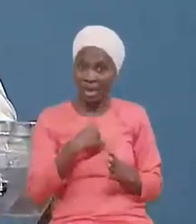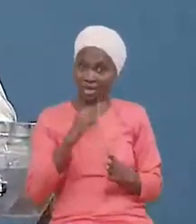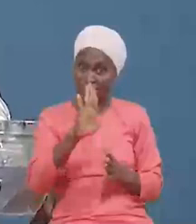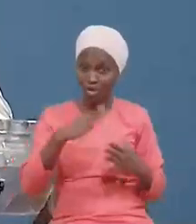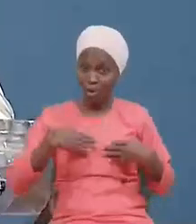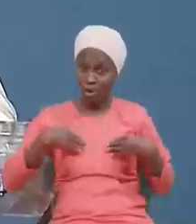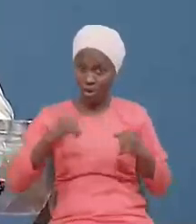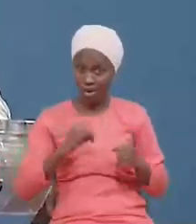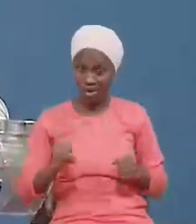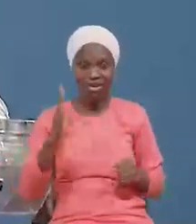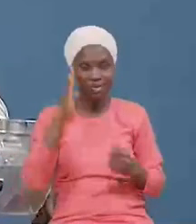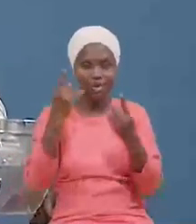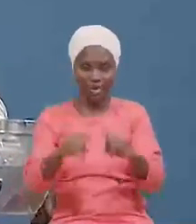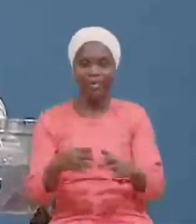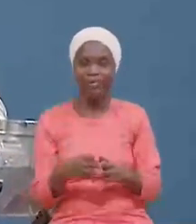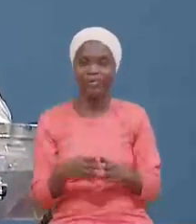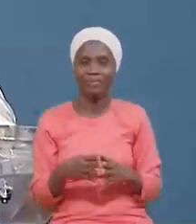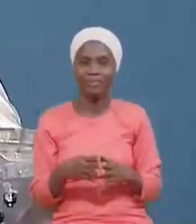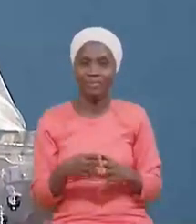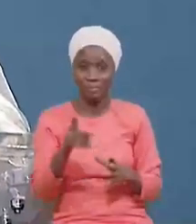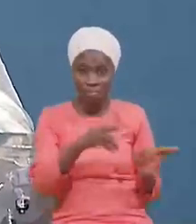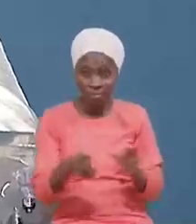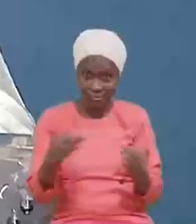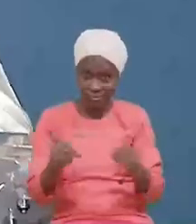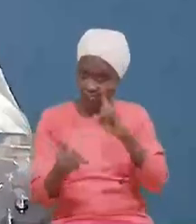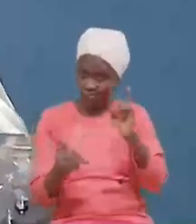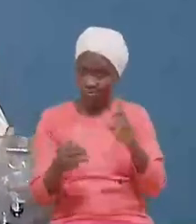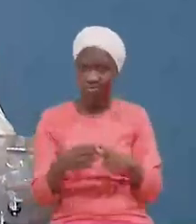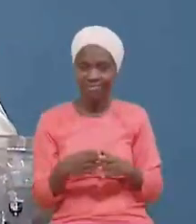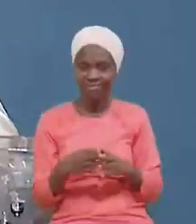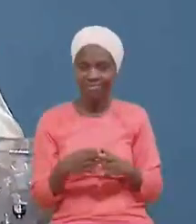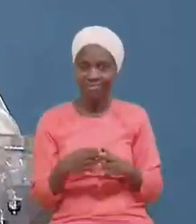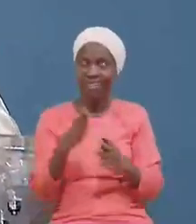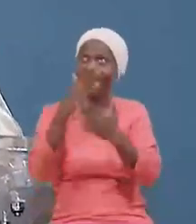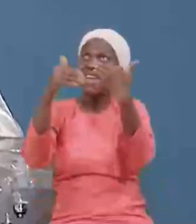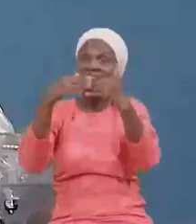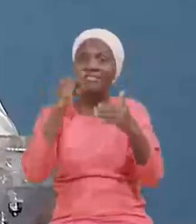Votre guérison va venir. Nous sommes prêts maintenant. Le ciel est prêt pour vous.